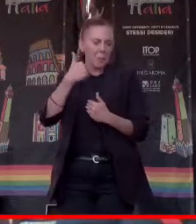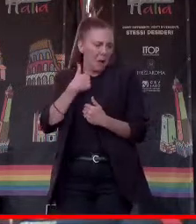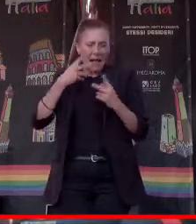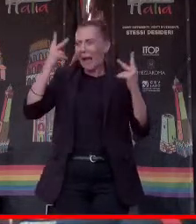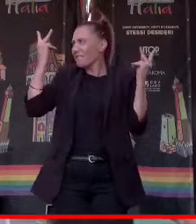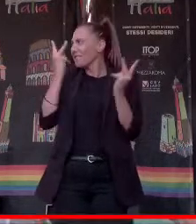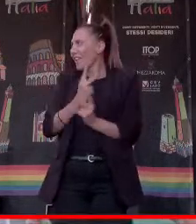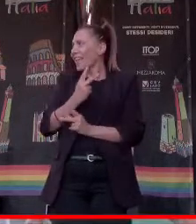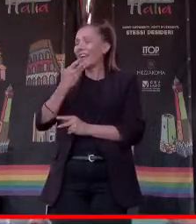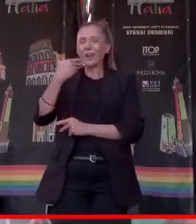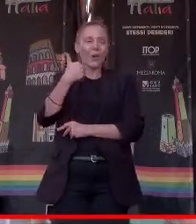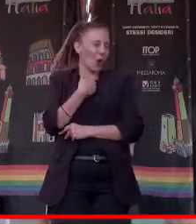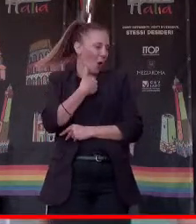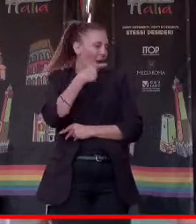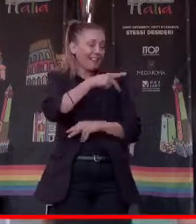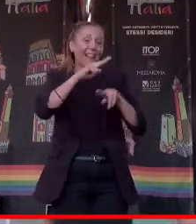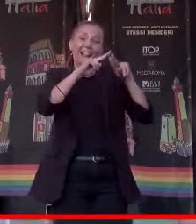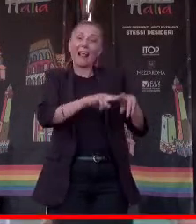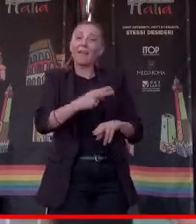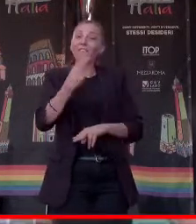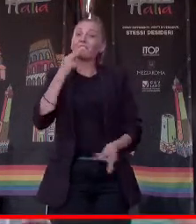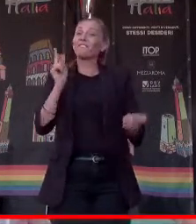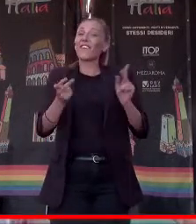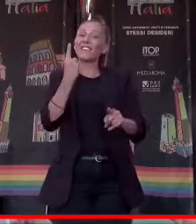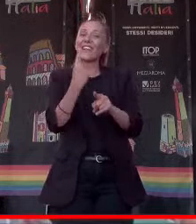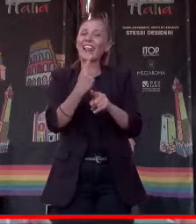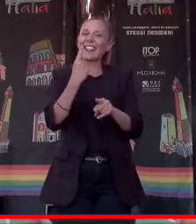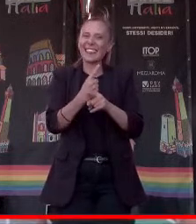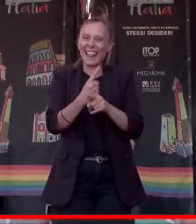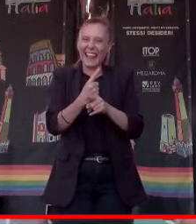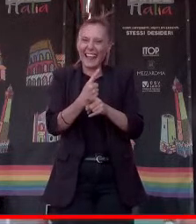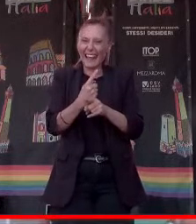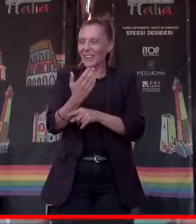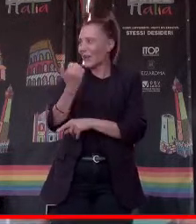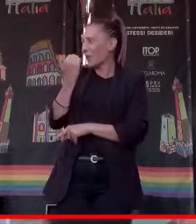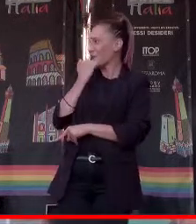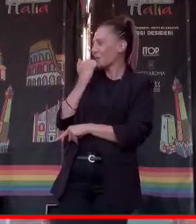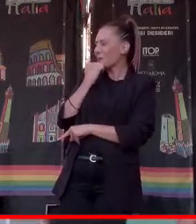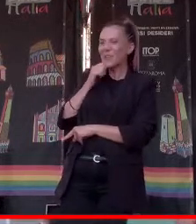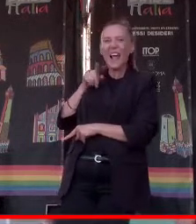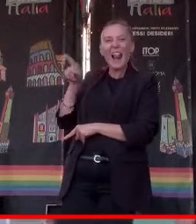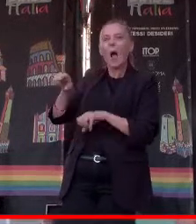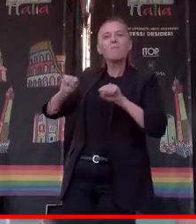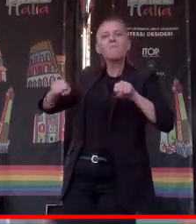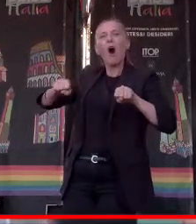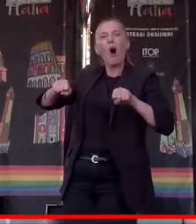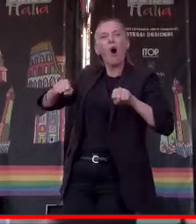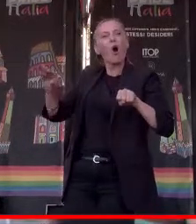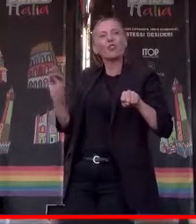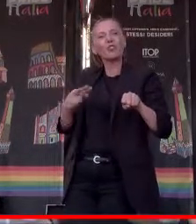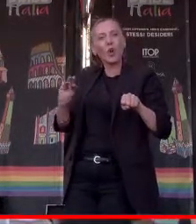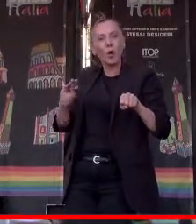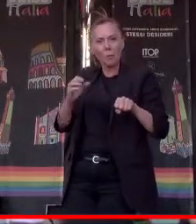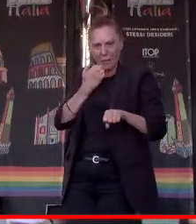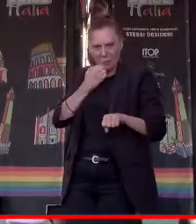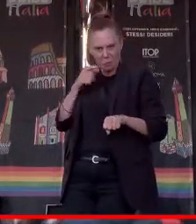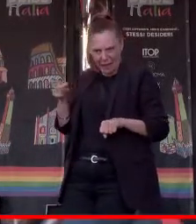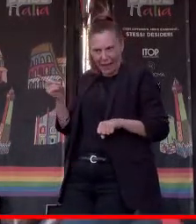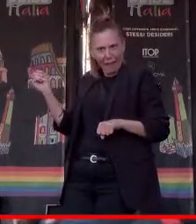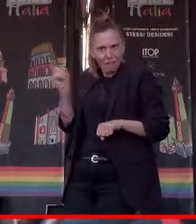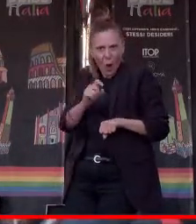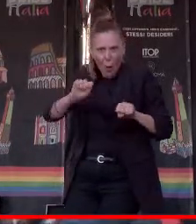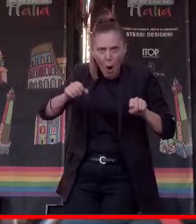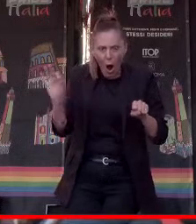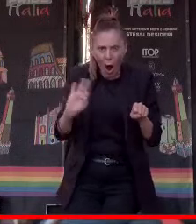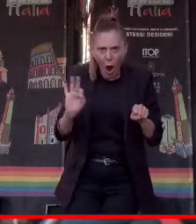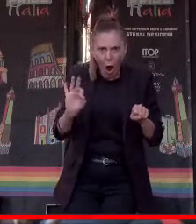una cosa, sentire la mia. Ma per vigile c'è un'altra cosa. Lei dopo. Lo ha lasciato il motorino sotto casa. Ma come, ne è venuto col motorino? Sì, sta qua dietro, da